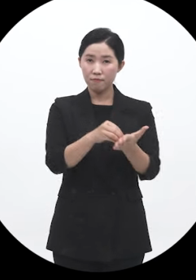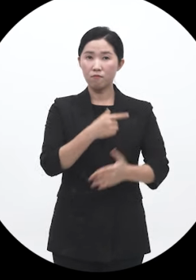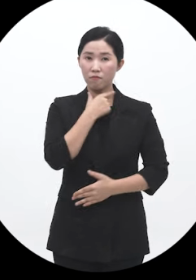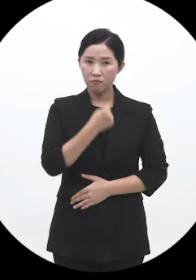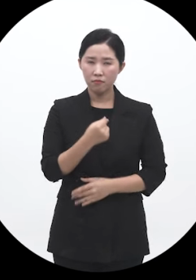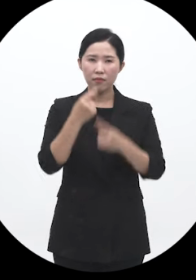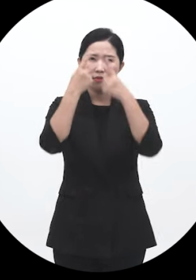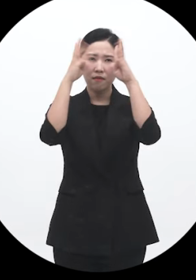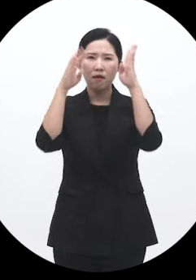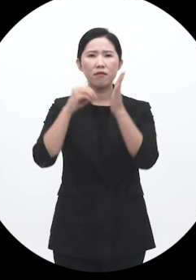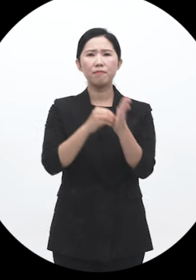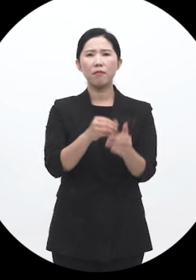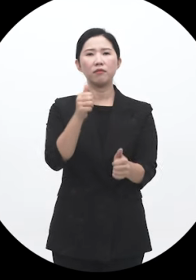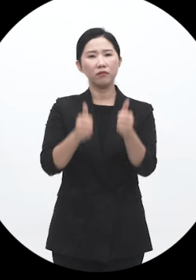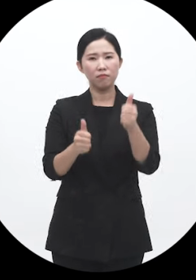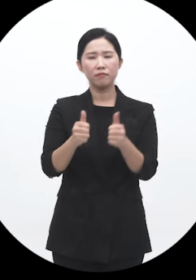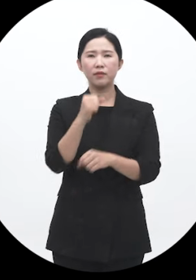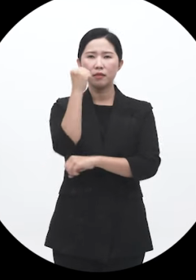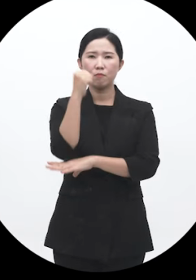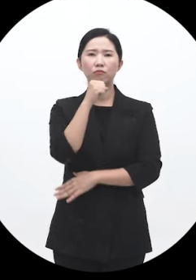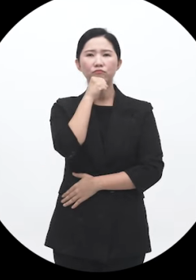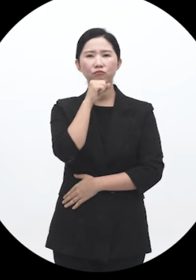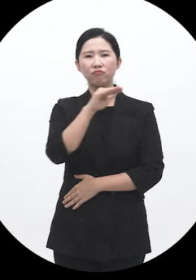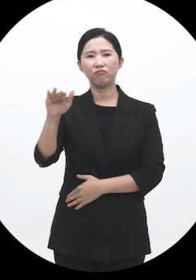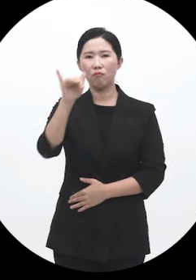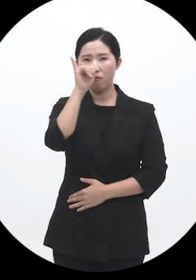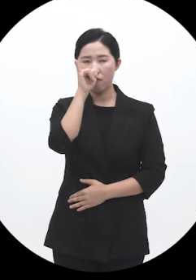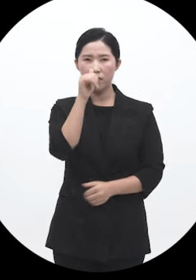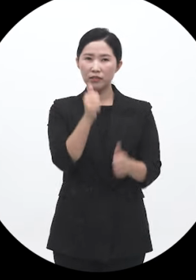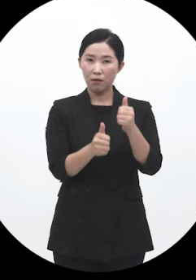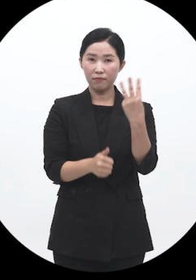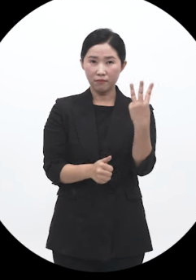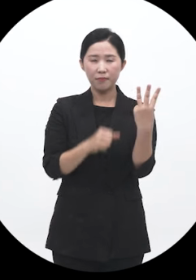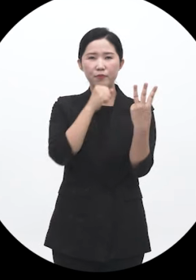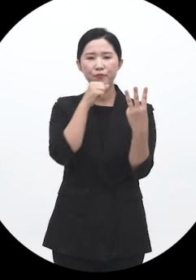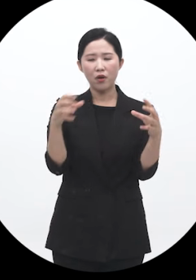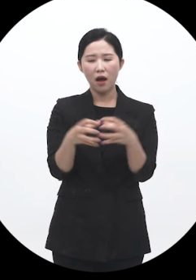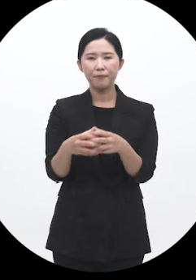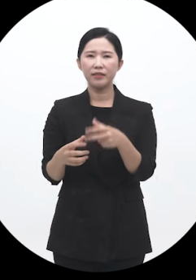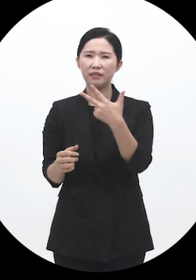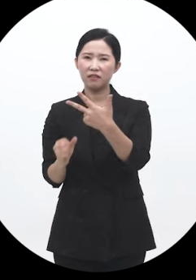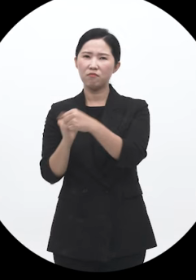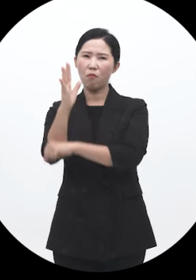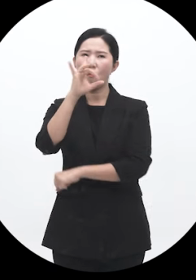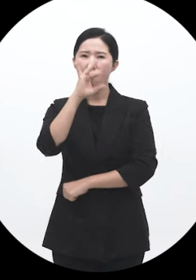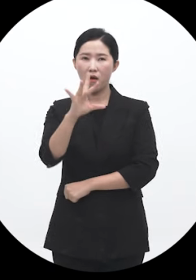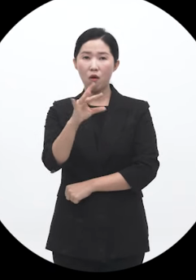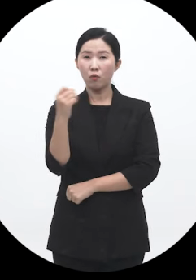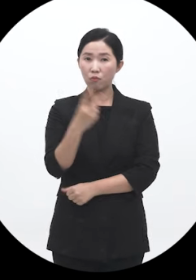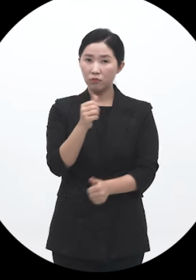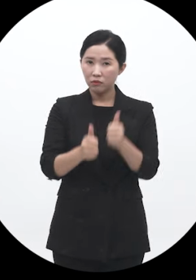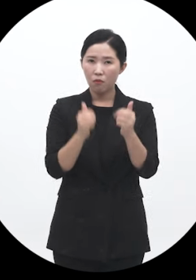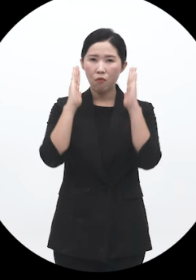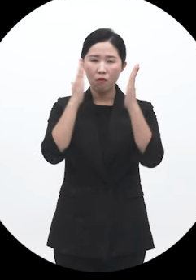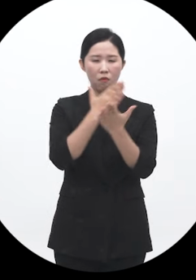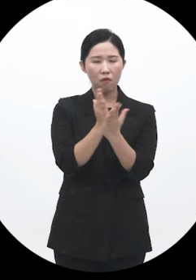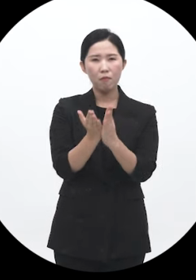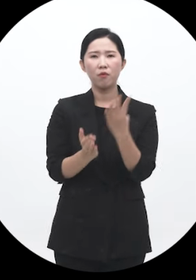3개 영역 등급합 7 이내로 적용되며 지정한 4개 영역에 반드시 응시하셔야